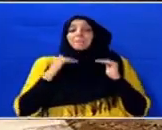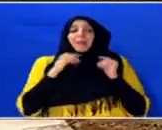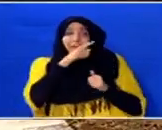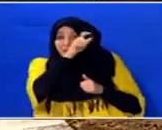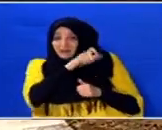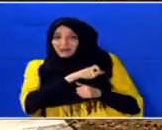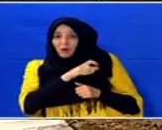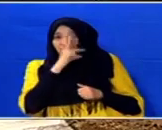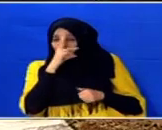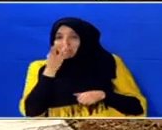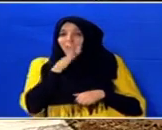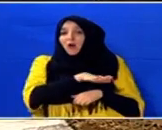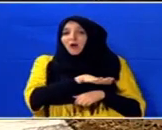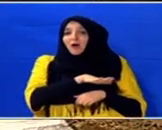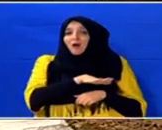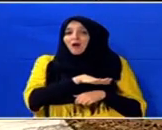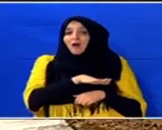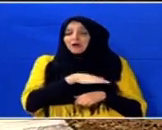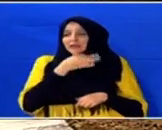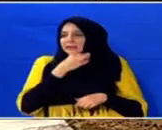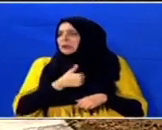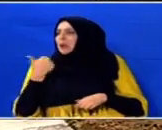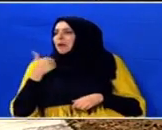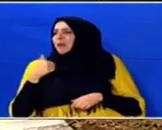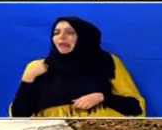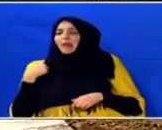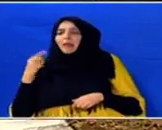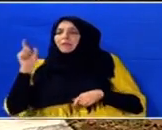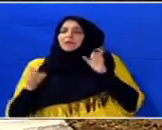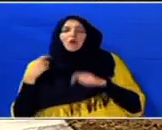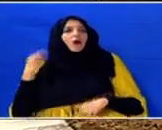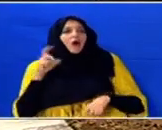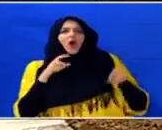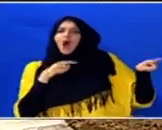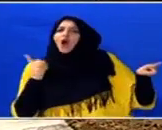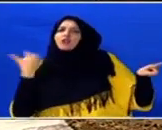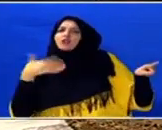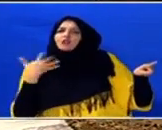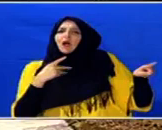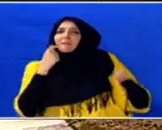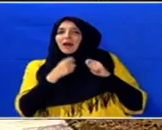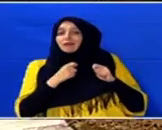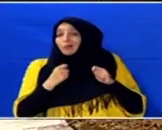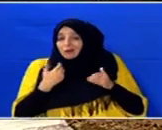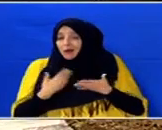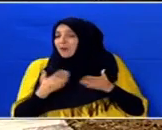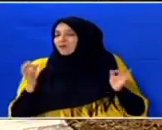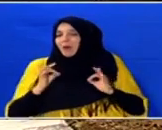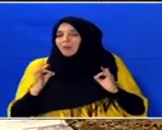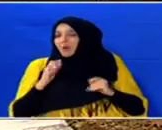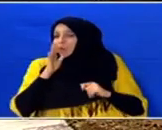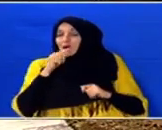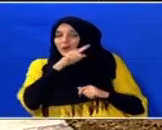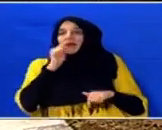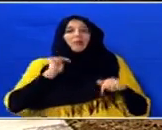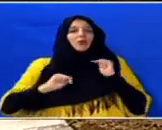الإنسان لا يمكن للغير أن يدعي أنه دائن لهذا الشخص. لذلك ربنا